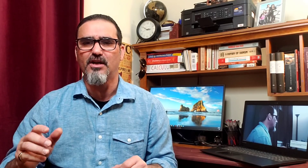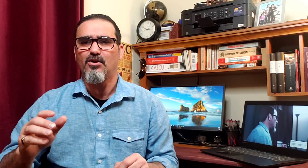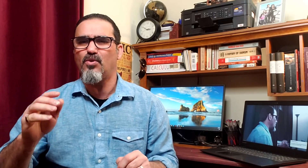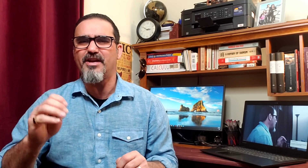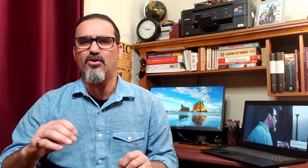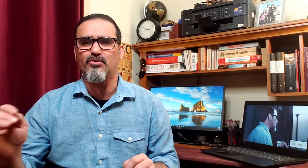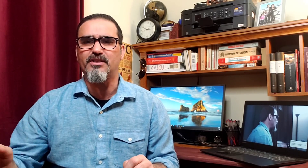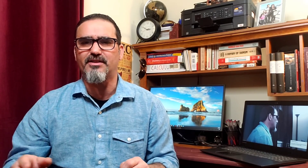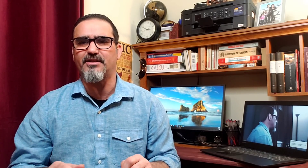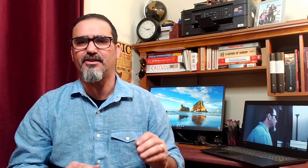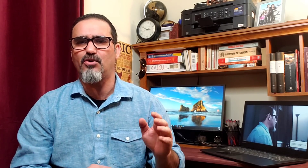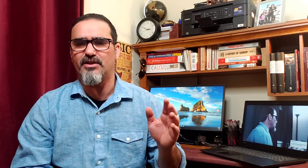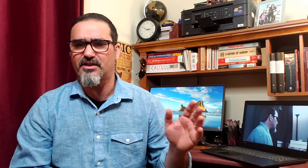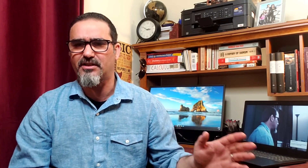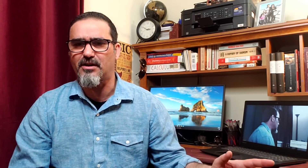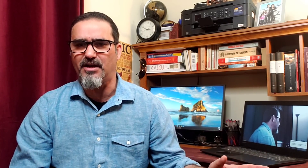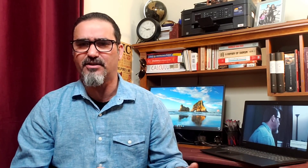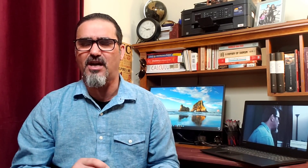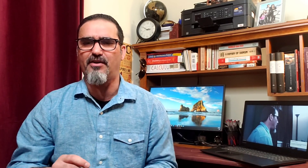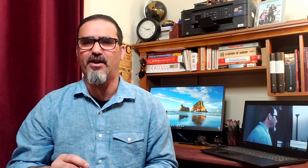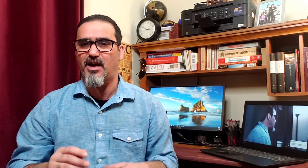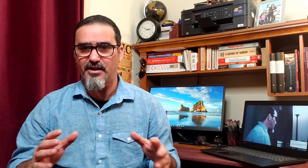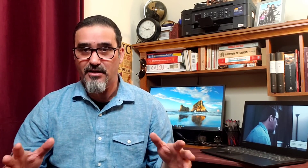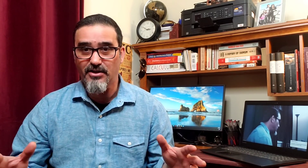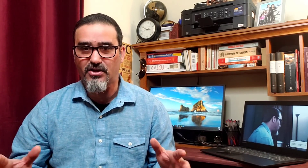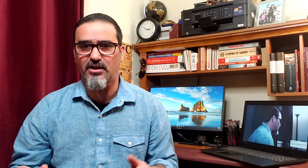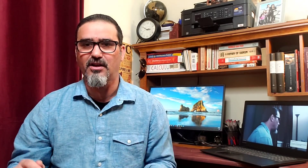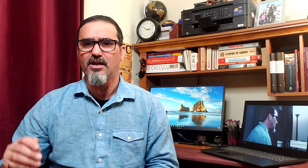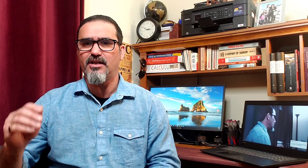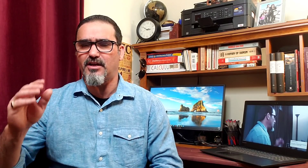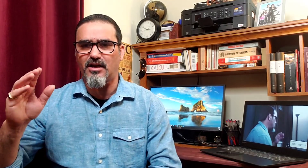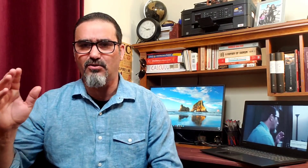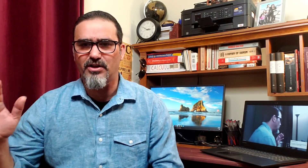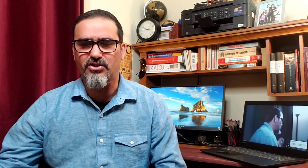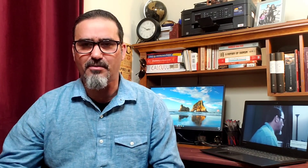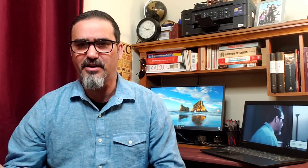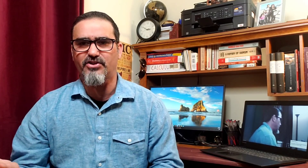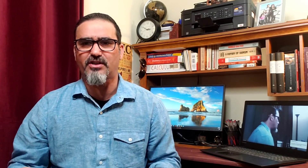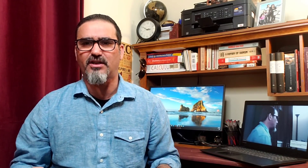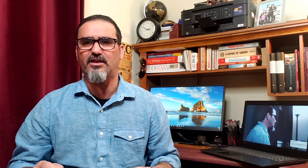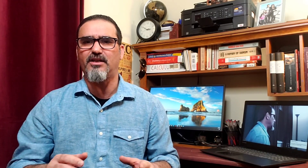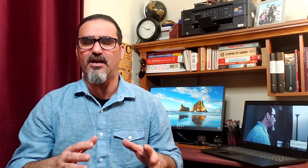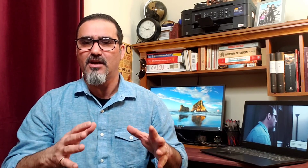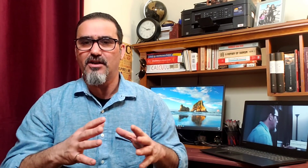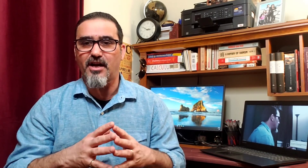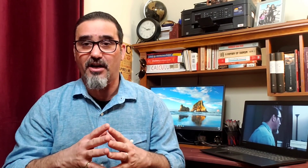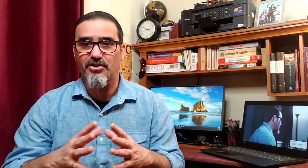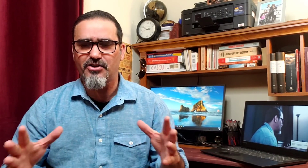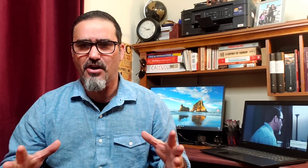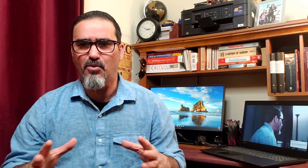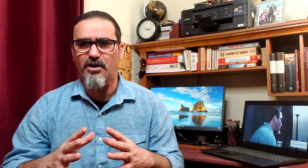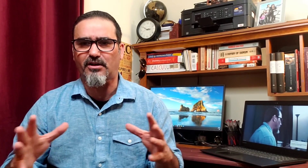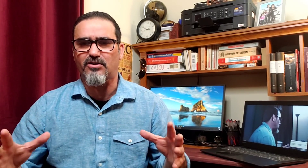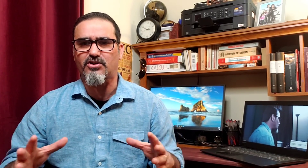تعتقو، واي خطوه تعتقد انه لا سكت قمع للصحافه راه يعيش اكثر، الى اعتقل ولاد الشعب يعيش اكثر، الى